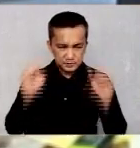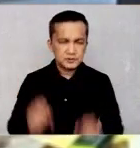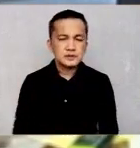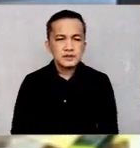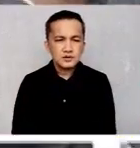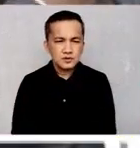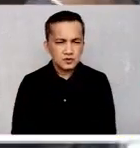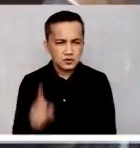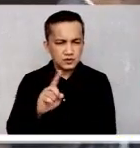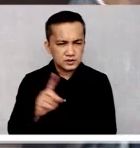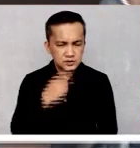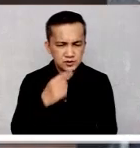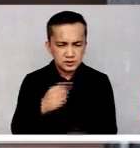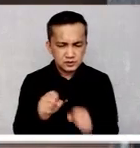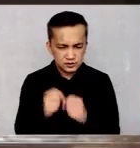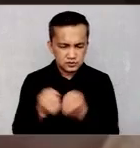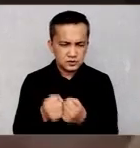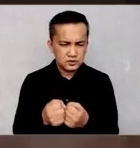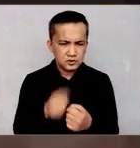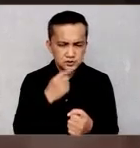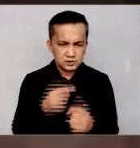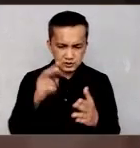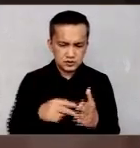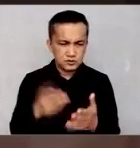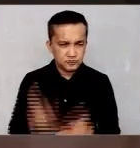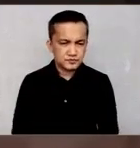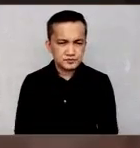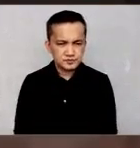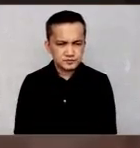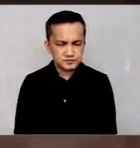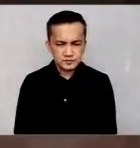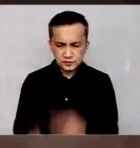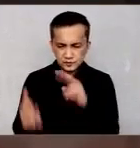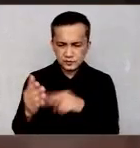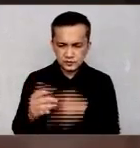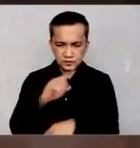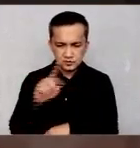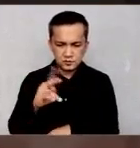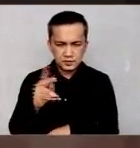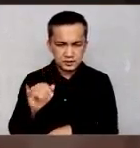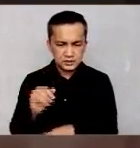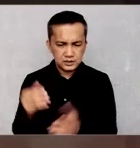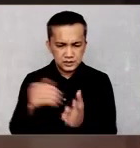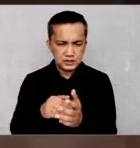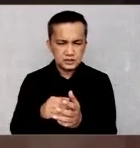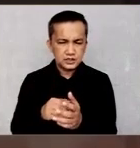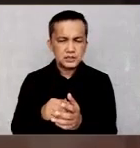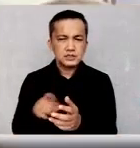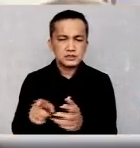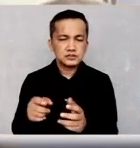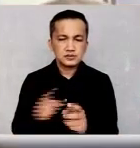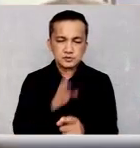What is the section, Mr. President? And we will read it with you. Binasa ni Zubiri ang Senate rules na inulit naman ni Pimentel. Yun nga